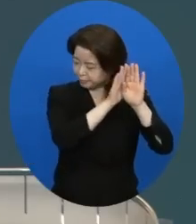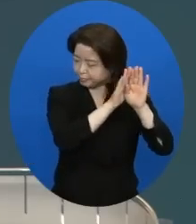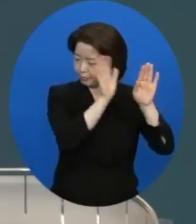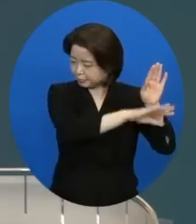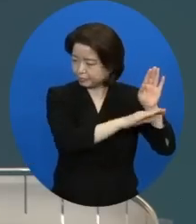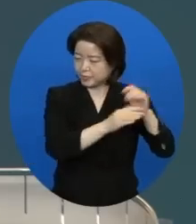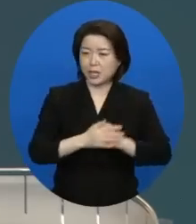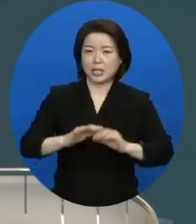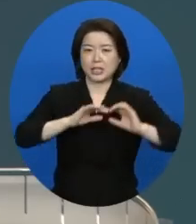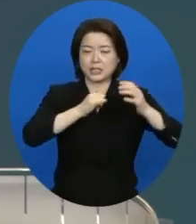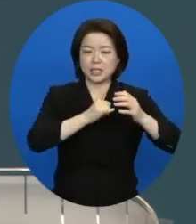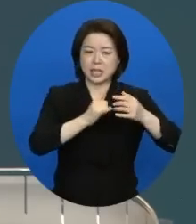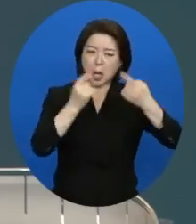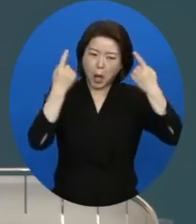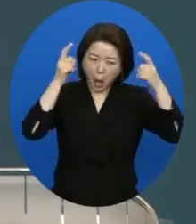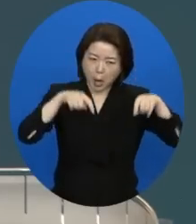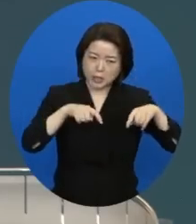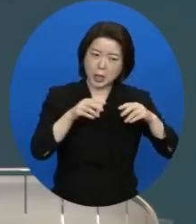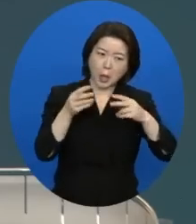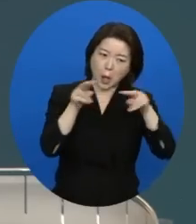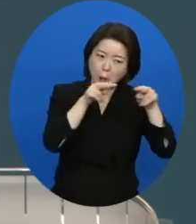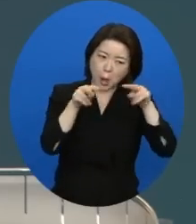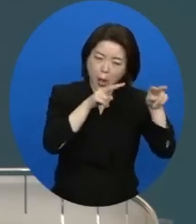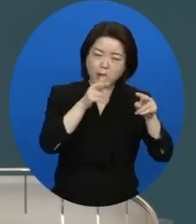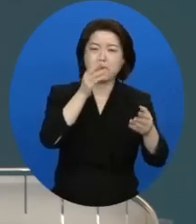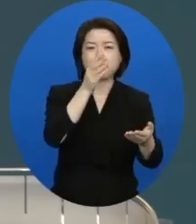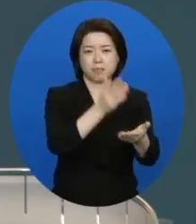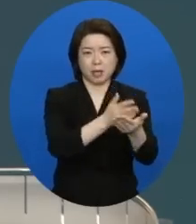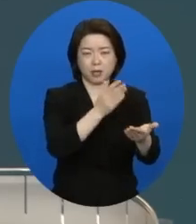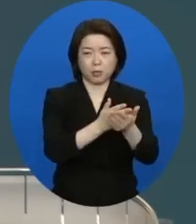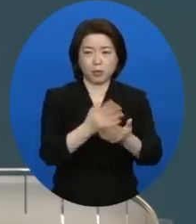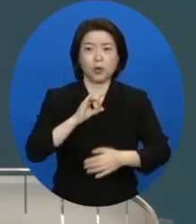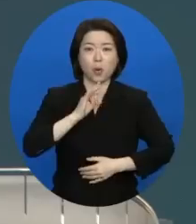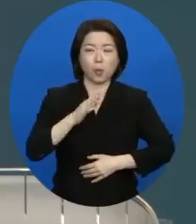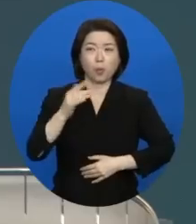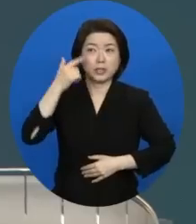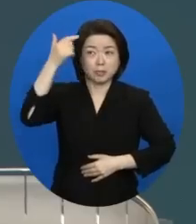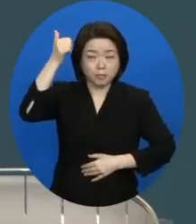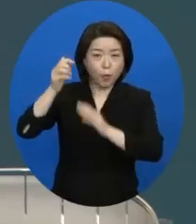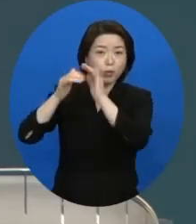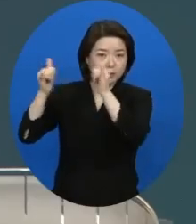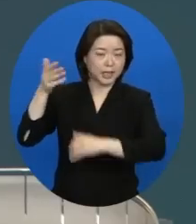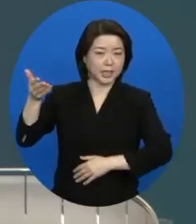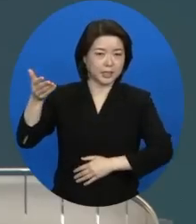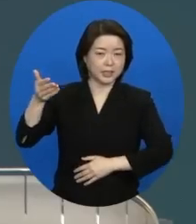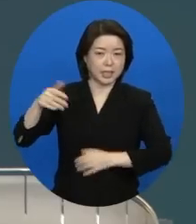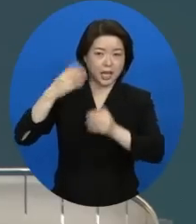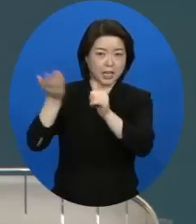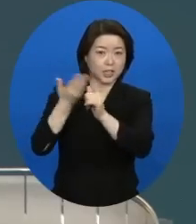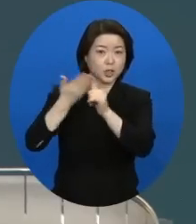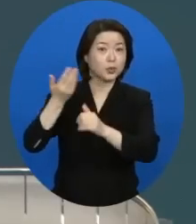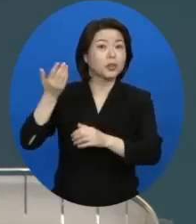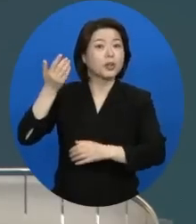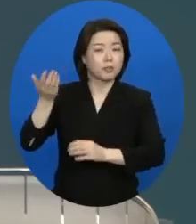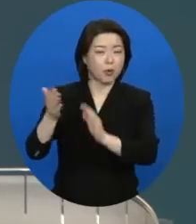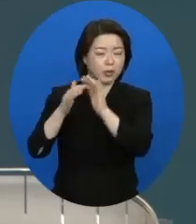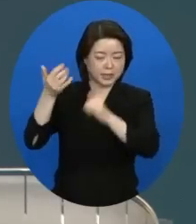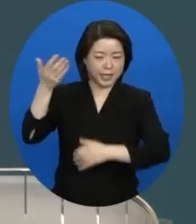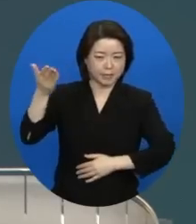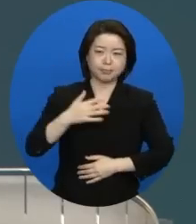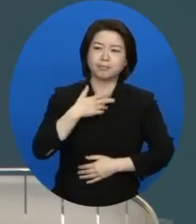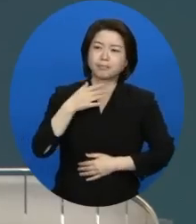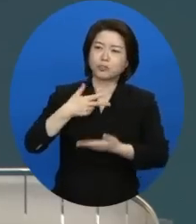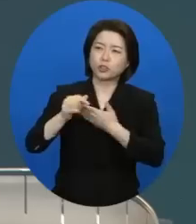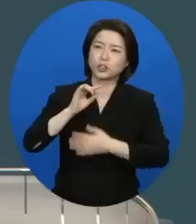대한 어리석은 기웃거림은 멈추고 오직 목자이신 주님만을 한결같이 쫓아가는